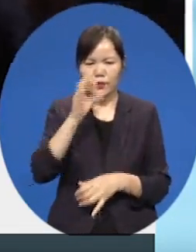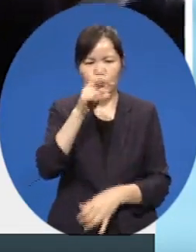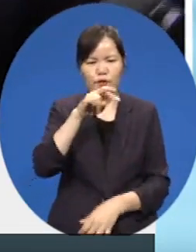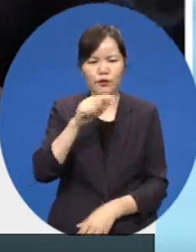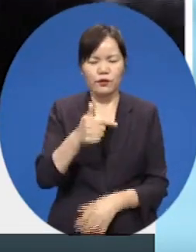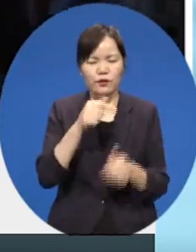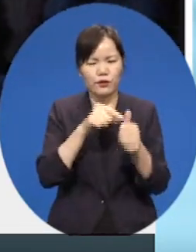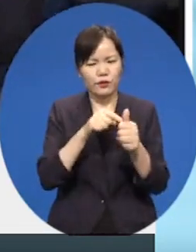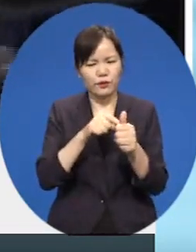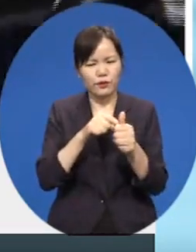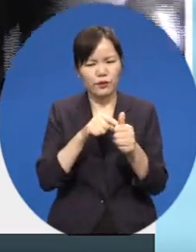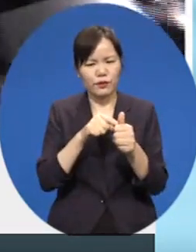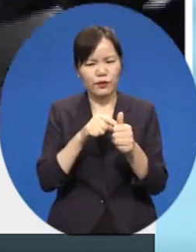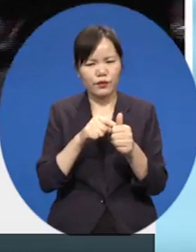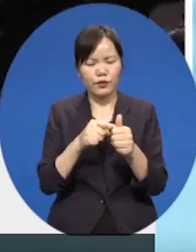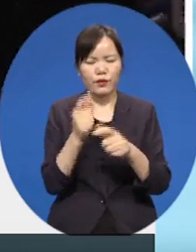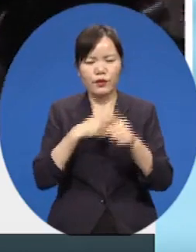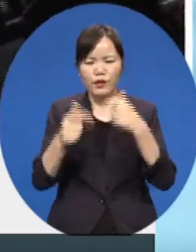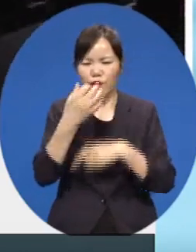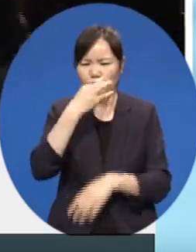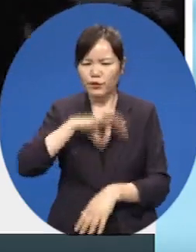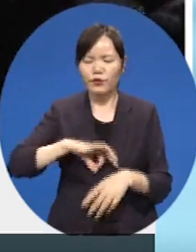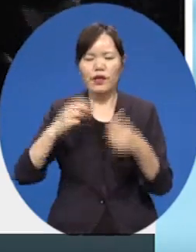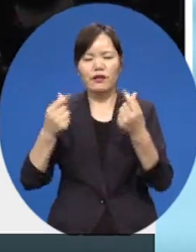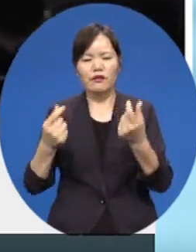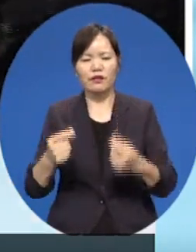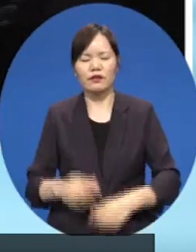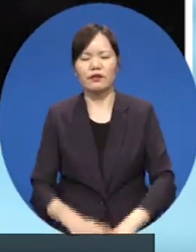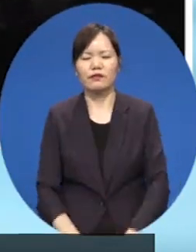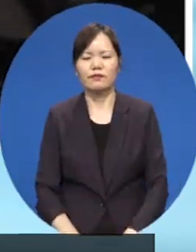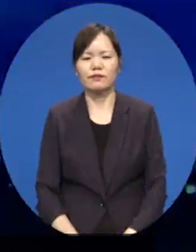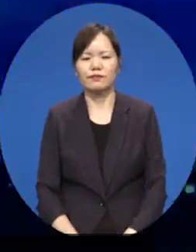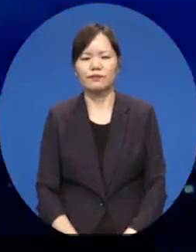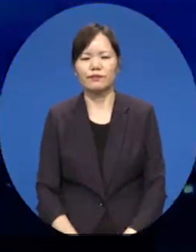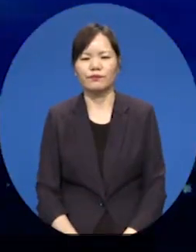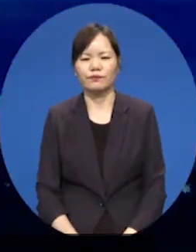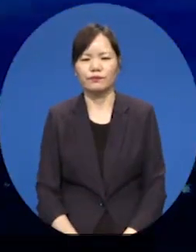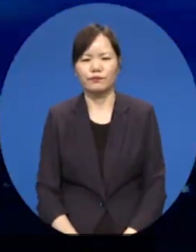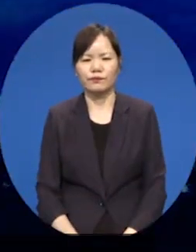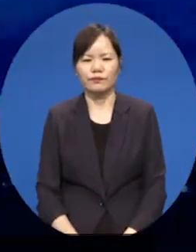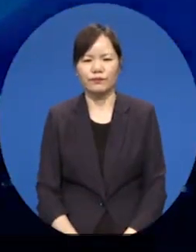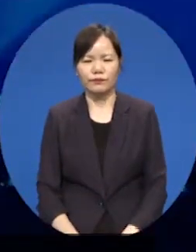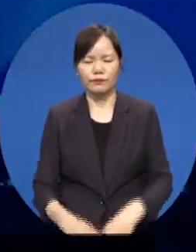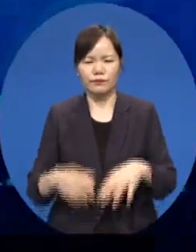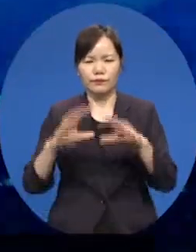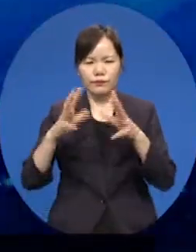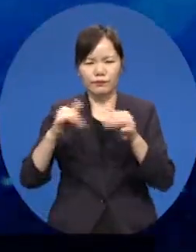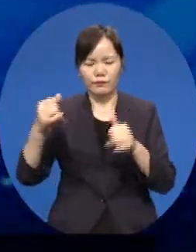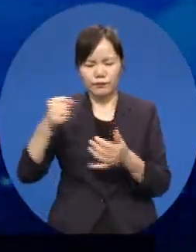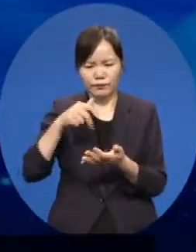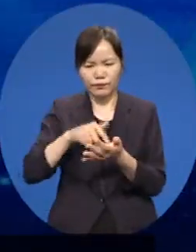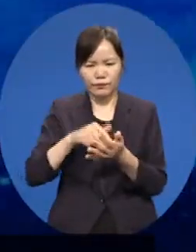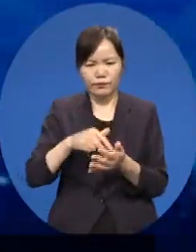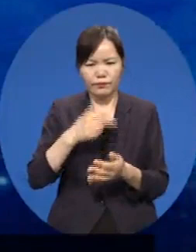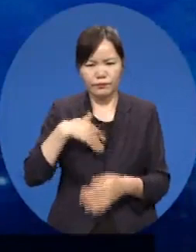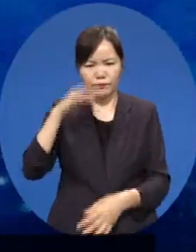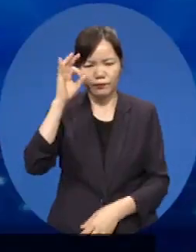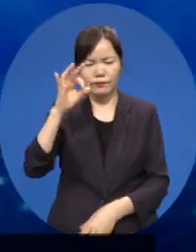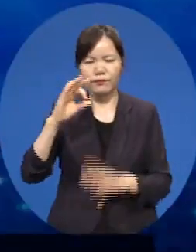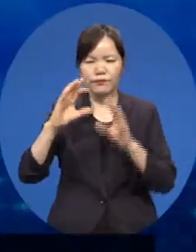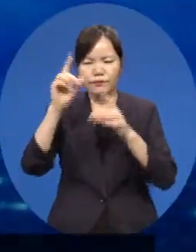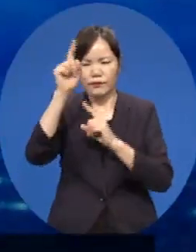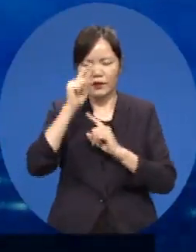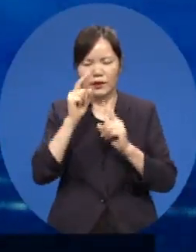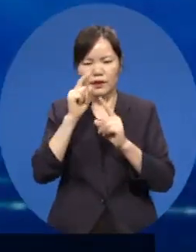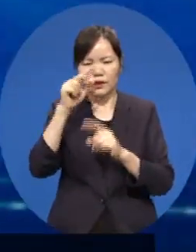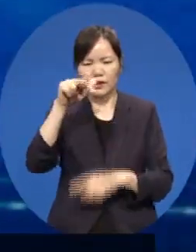윤석열 전 총장에게도 네. 또 유리하지 않겠느냐라고 봅니다. 아, 그렇군요. 이런 가운데 국민의힘 입장도 좀 보도록 하겠습니다. 이준석